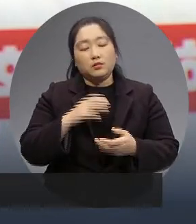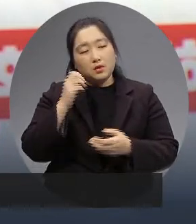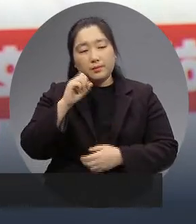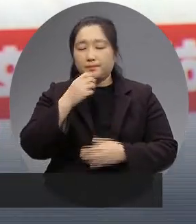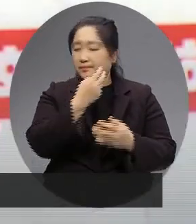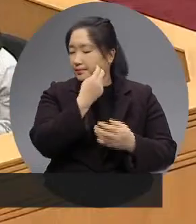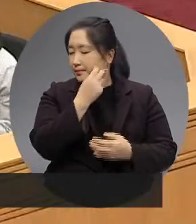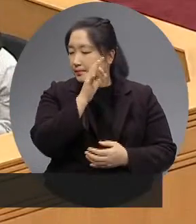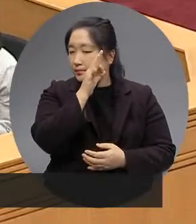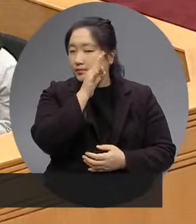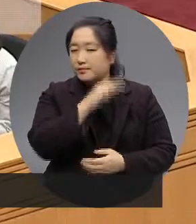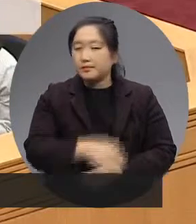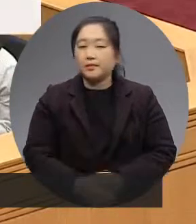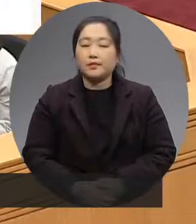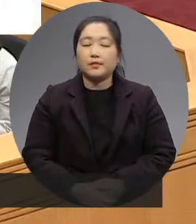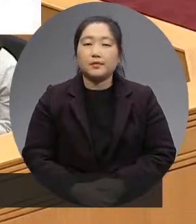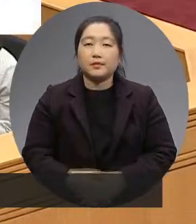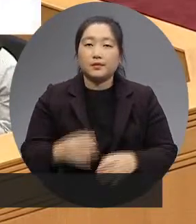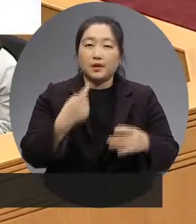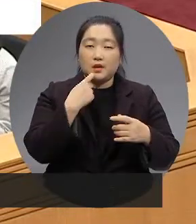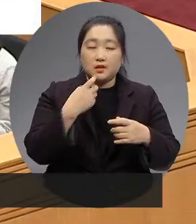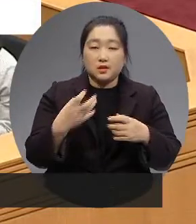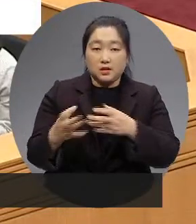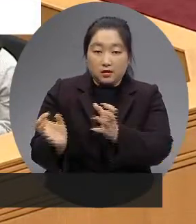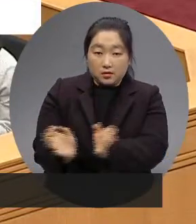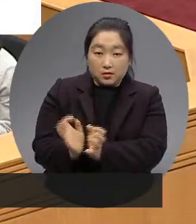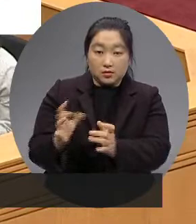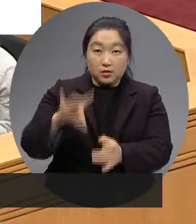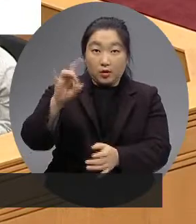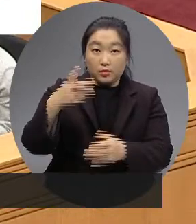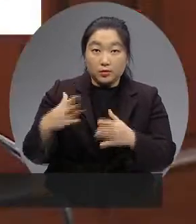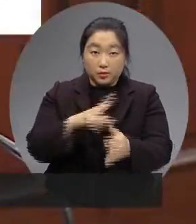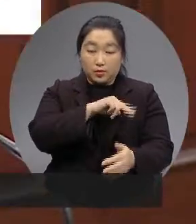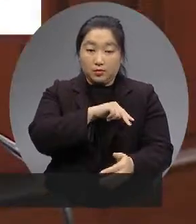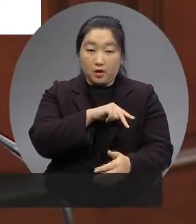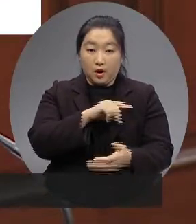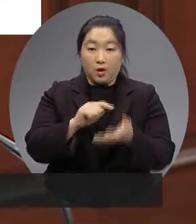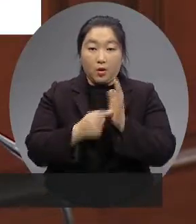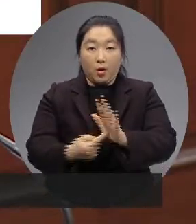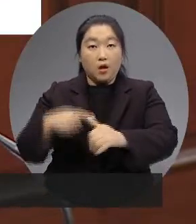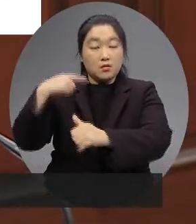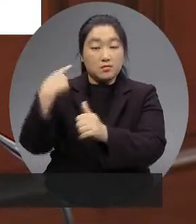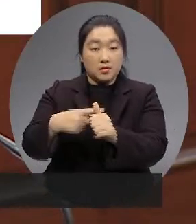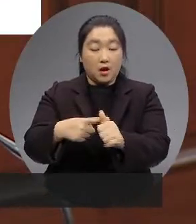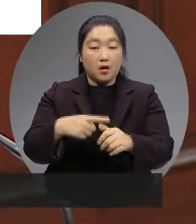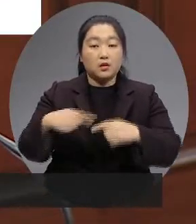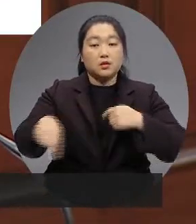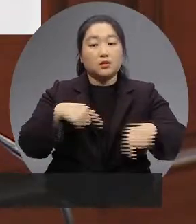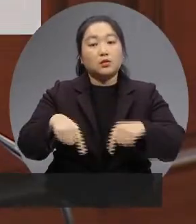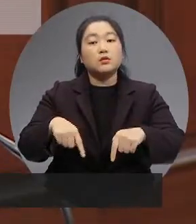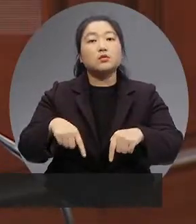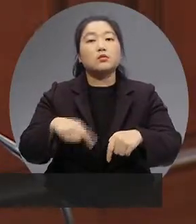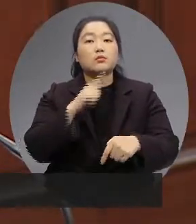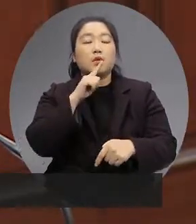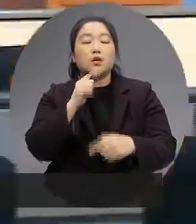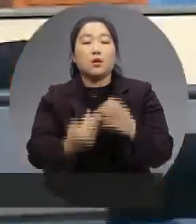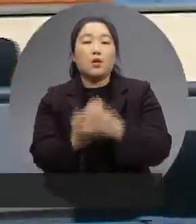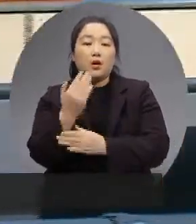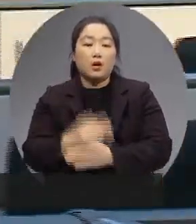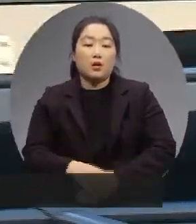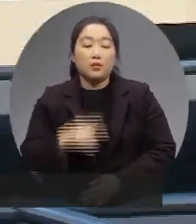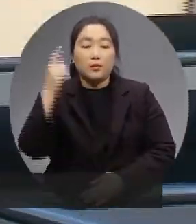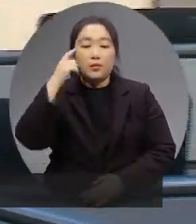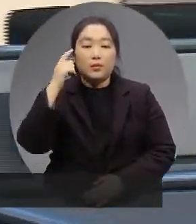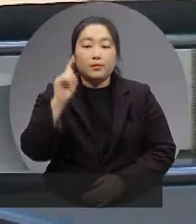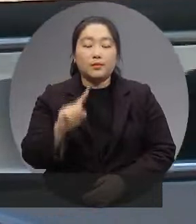없습니다. 여당의 초선 도의원이 현역 도지사를 공개 비판하면서 정치적인 해석도 나옵니다.